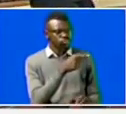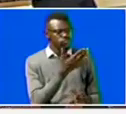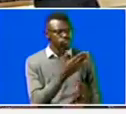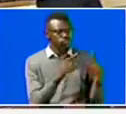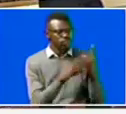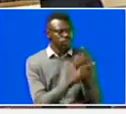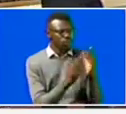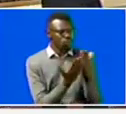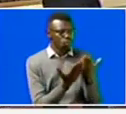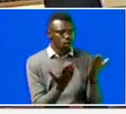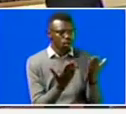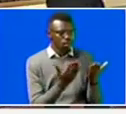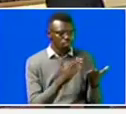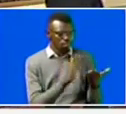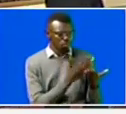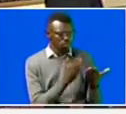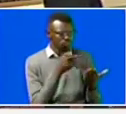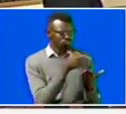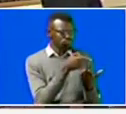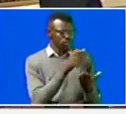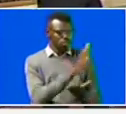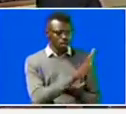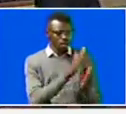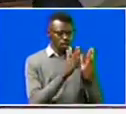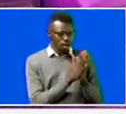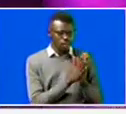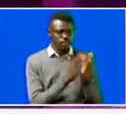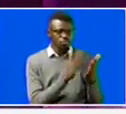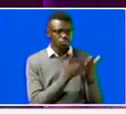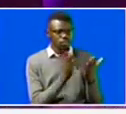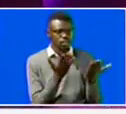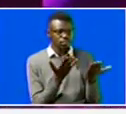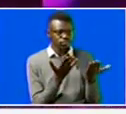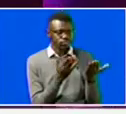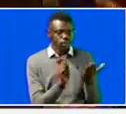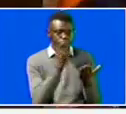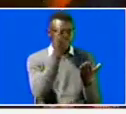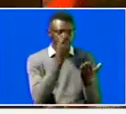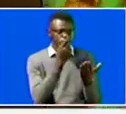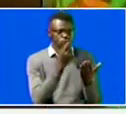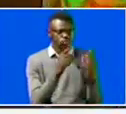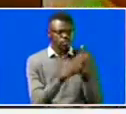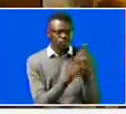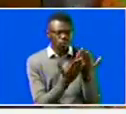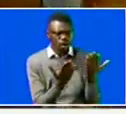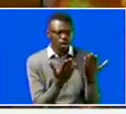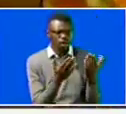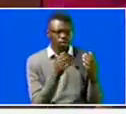gani kuhusu muziki wenye mwacheza sahihi na muziki wenye wachezwa sahihi Kenya? Na ungesemaje